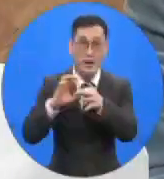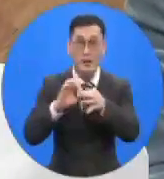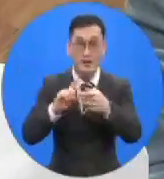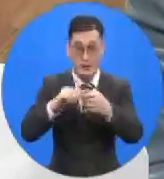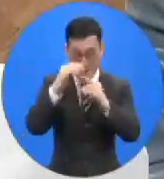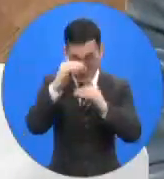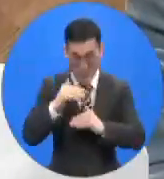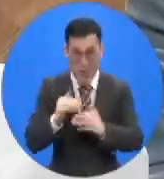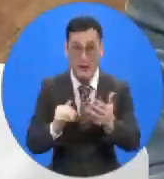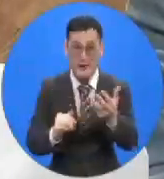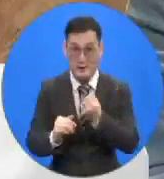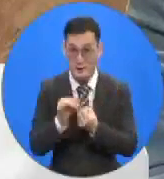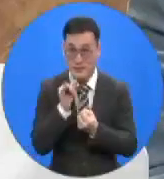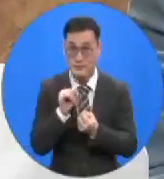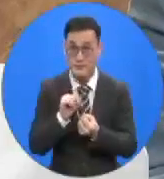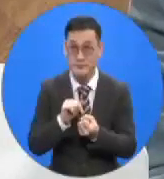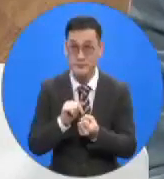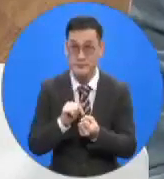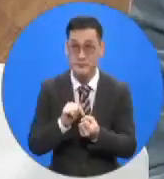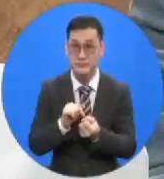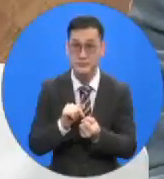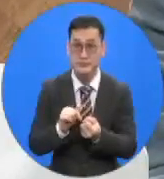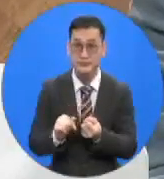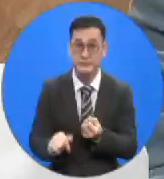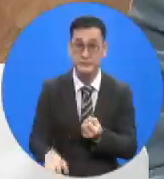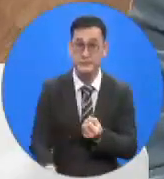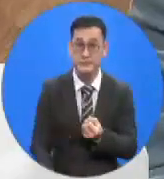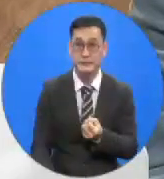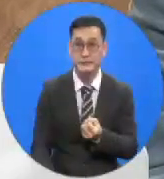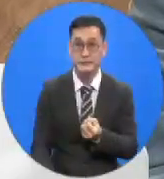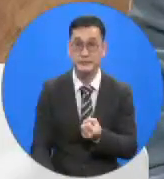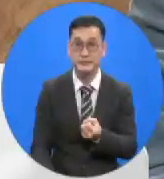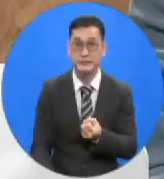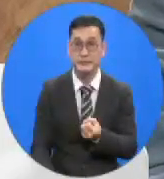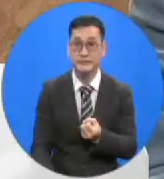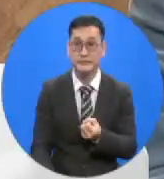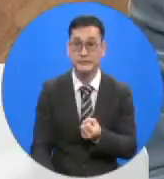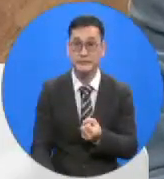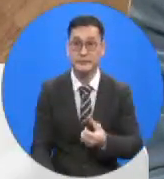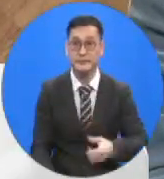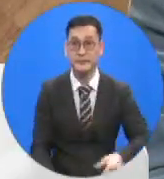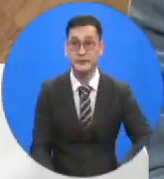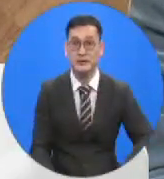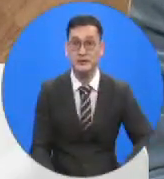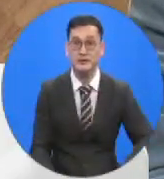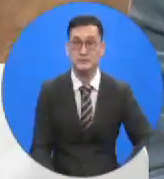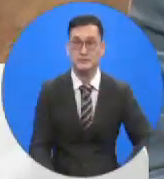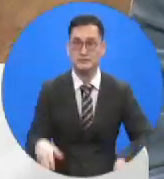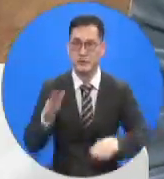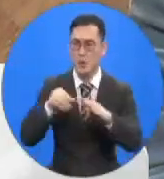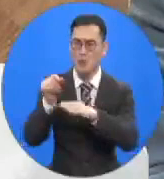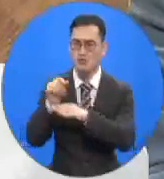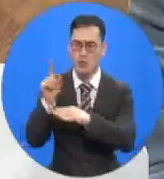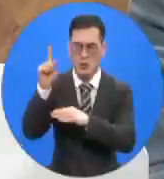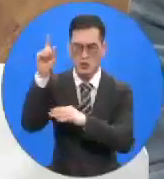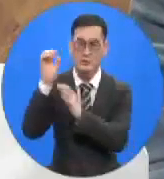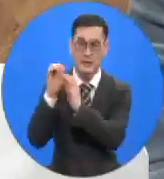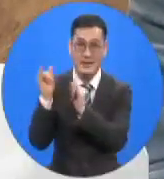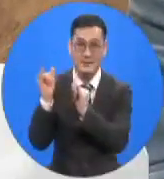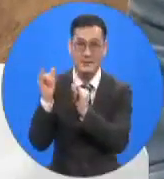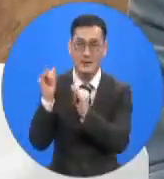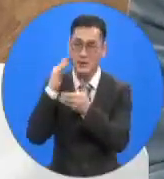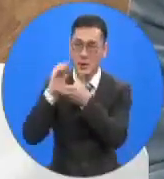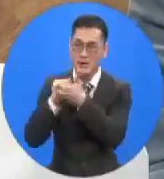이 내용에 있어서 다른 분들 굉장히 많이 들었습니다. 전 현직 그 고위공직자 그리고 또 이 청와대